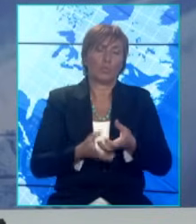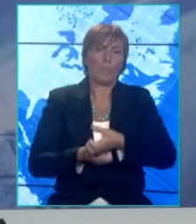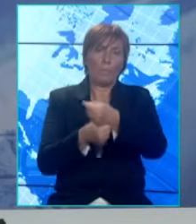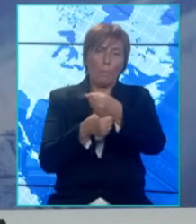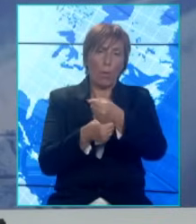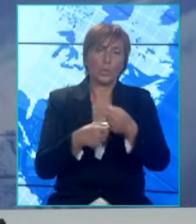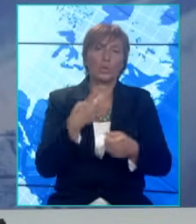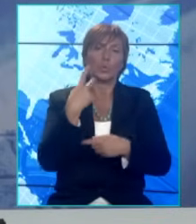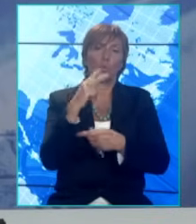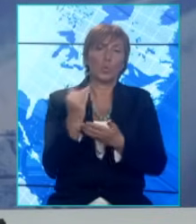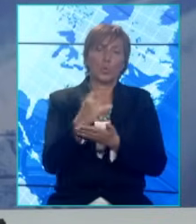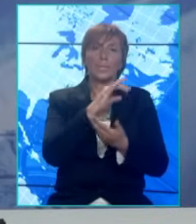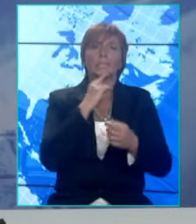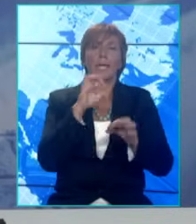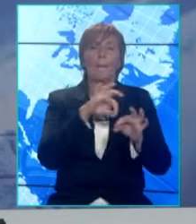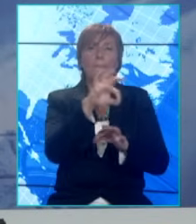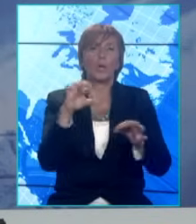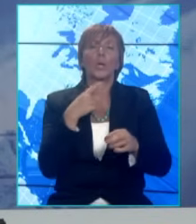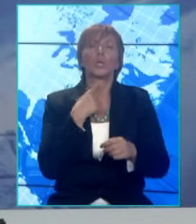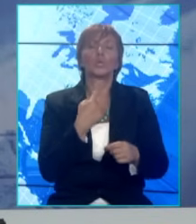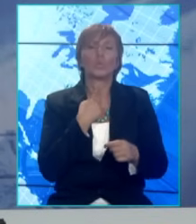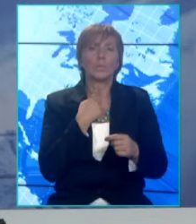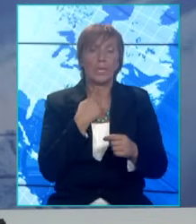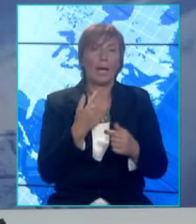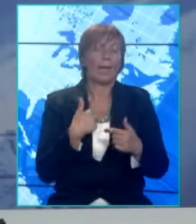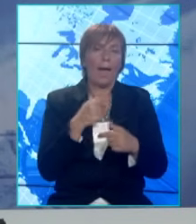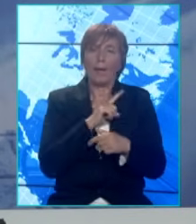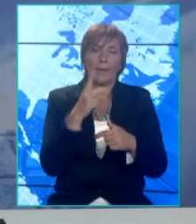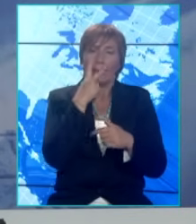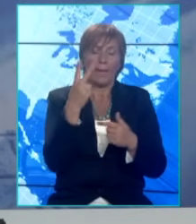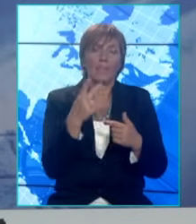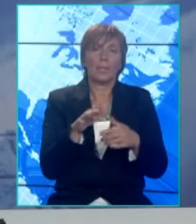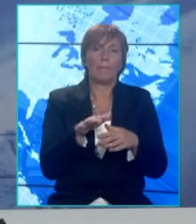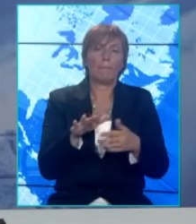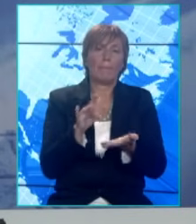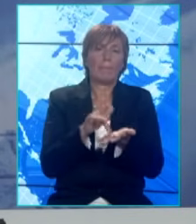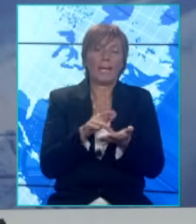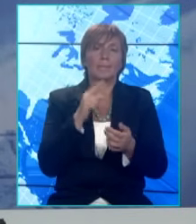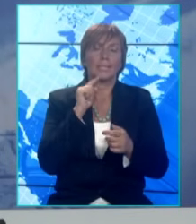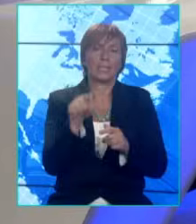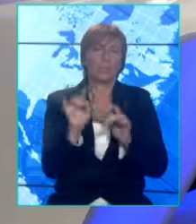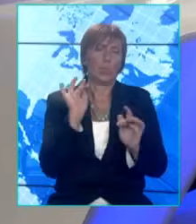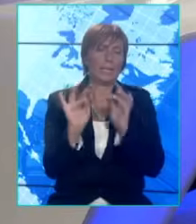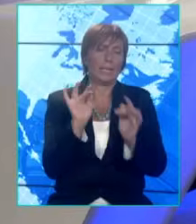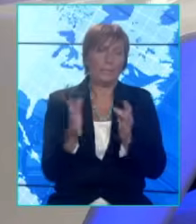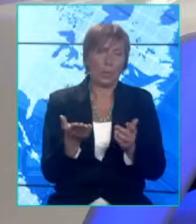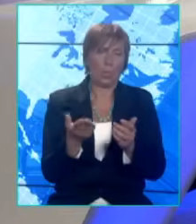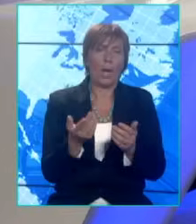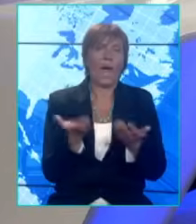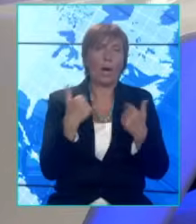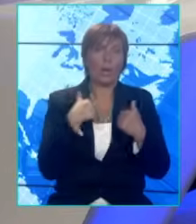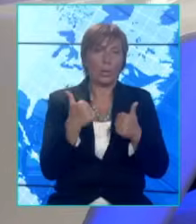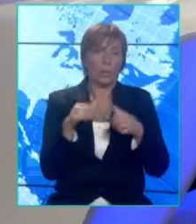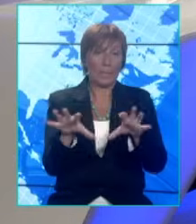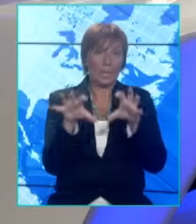za projekte koji su usuglašeni, tako da ja uistinu ne vidim prostora takvoj kritici. Ukoliko dobro